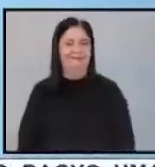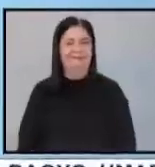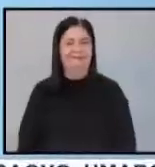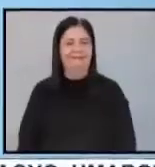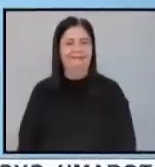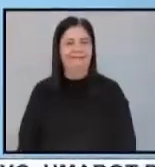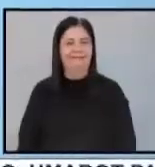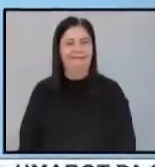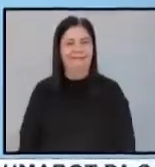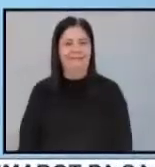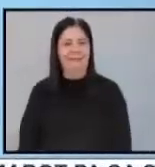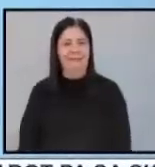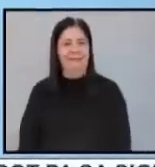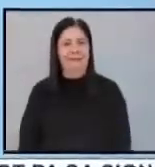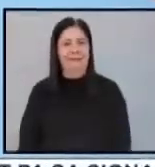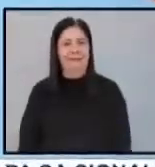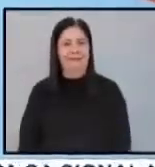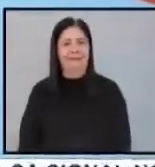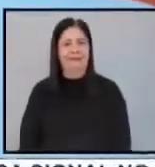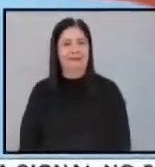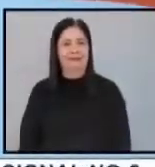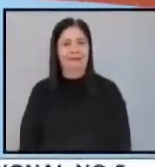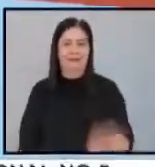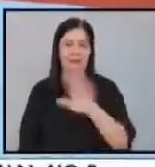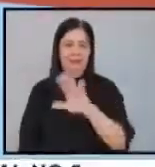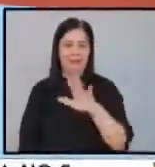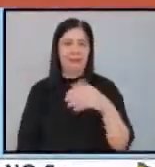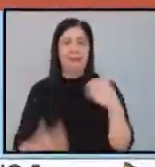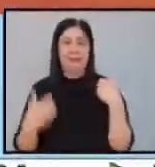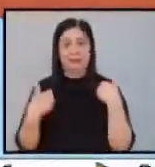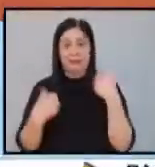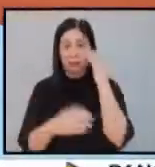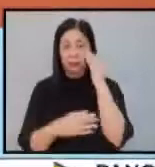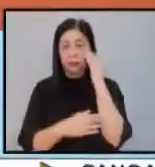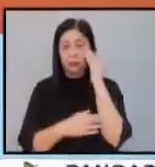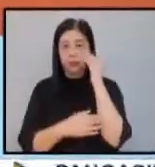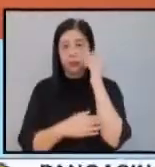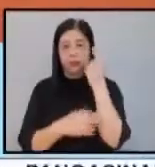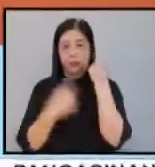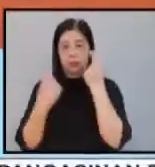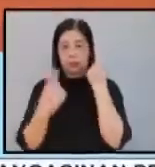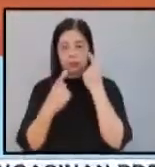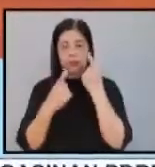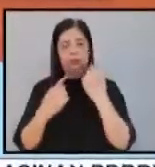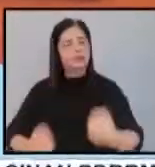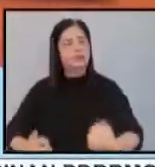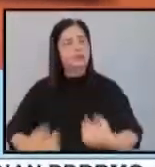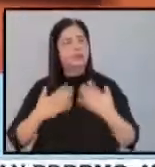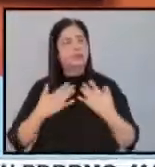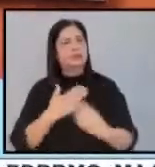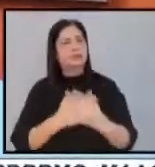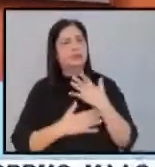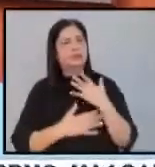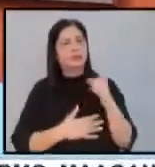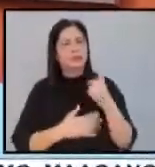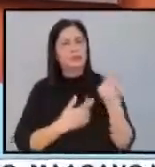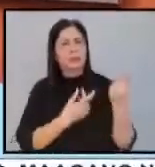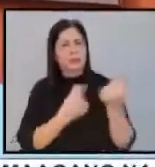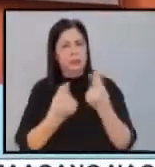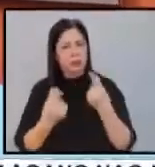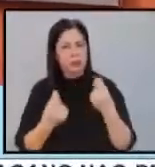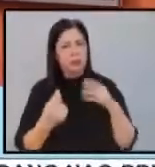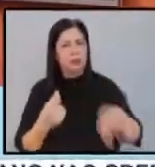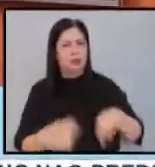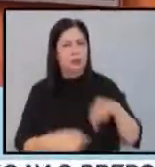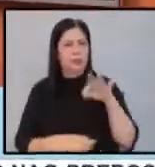Mga ka-RSP, paniguradong meron kayong kakilala na tinuturing ninyong inspiring dahil sa kanyang mga nagawa o ambag sa lipunan. Ngayong